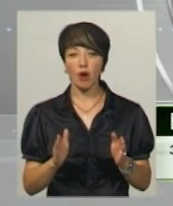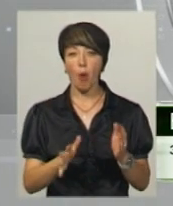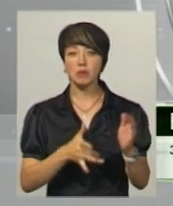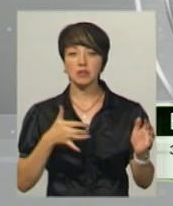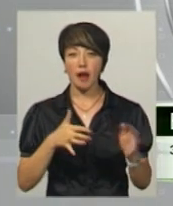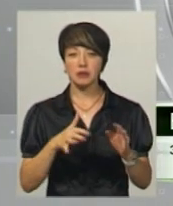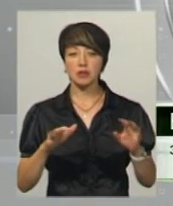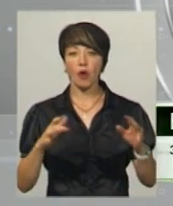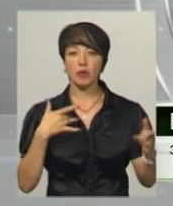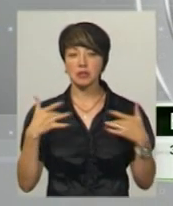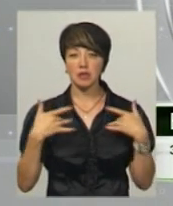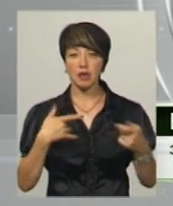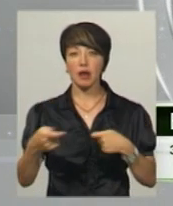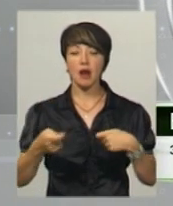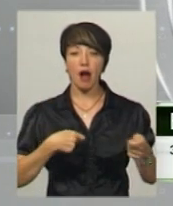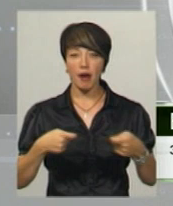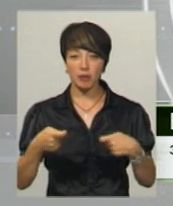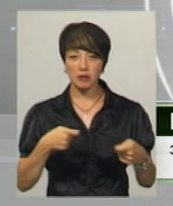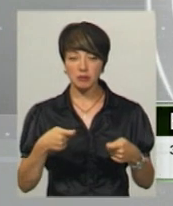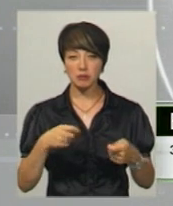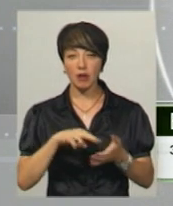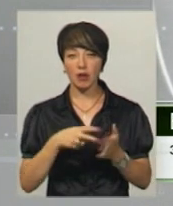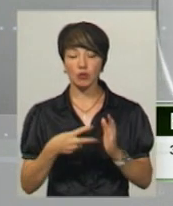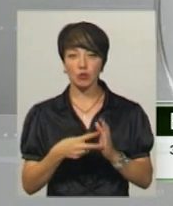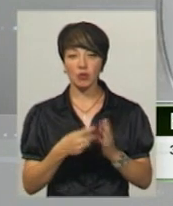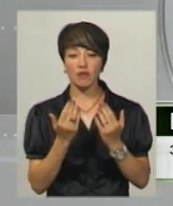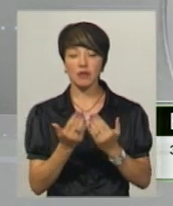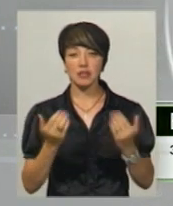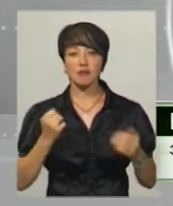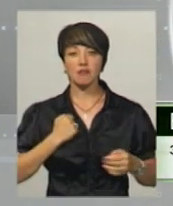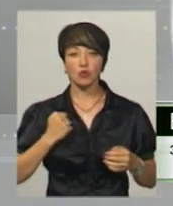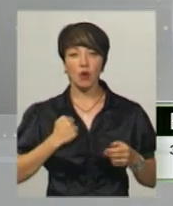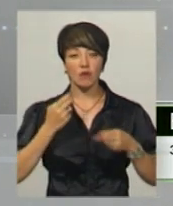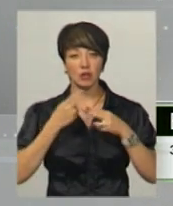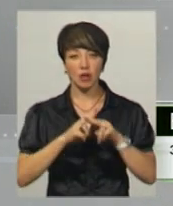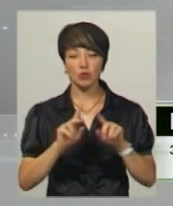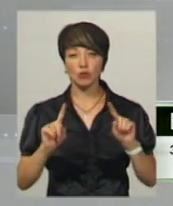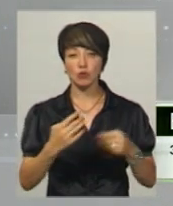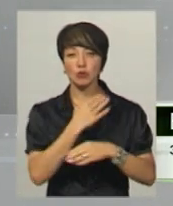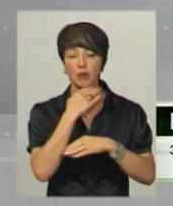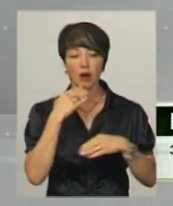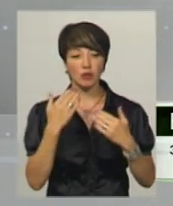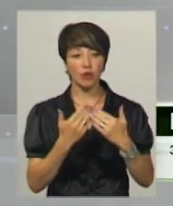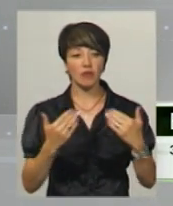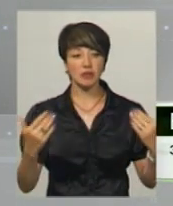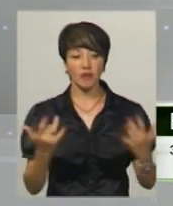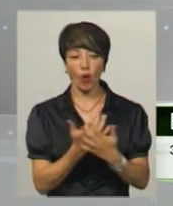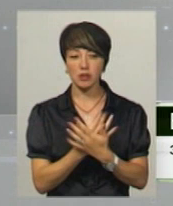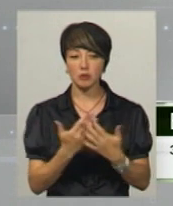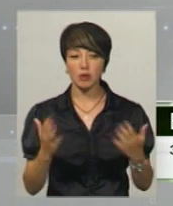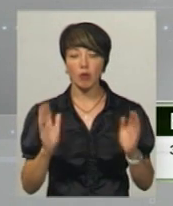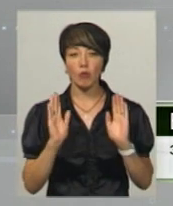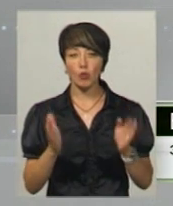концерти, ярмарка. Фудкорти ми плануємо виставку військової техніки. Дуже багато виставок різноманітних. Тут